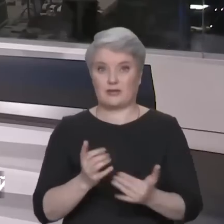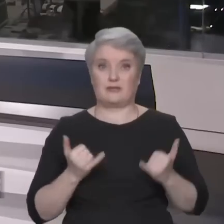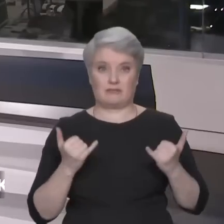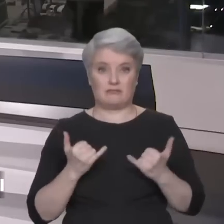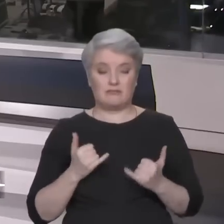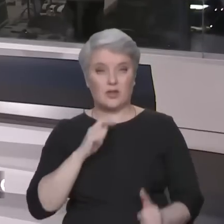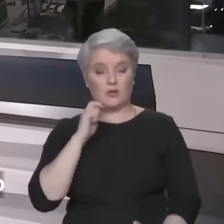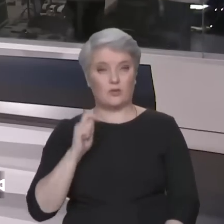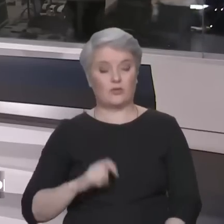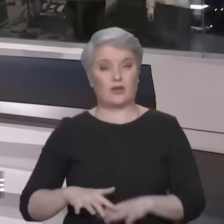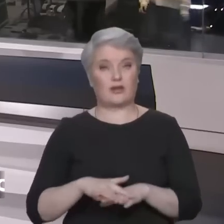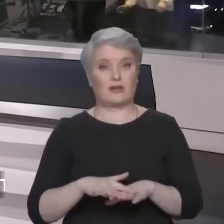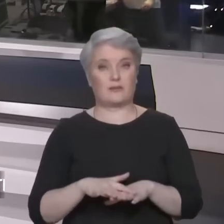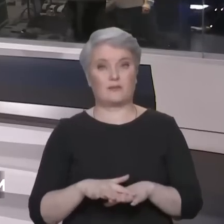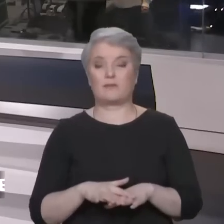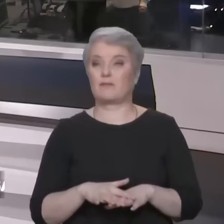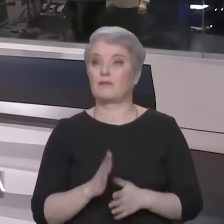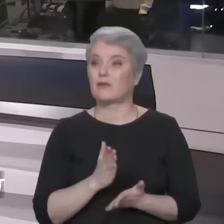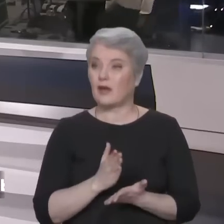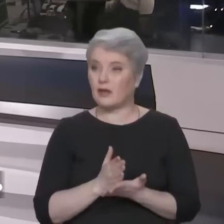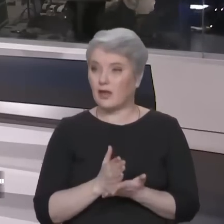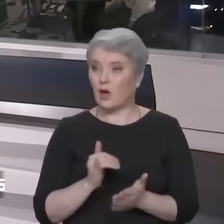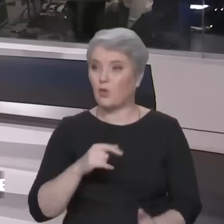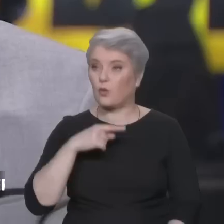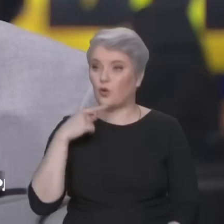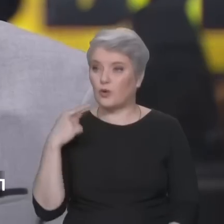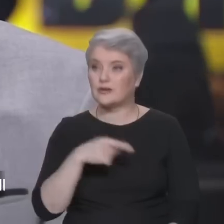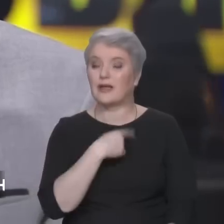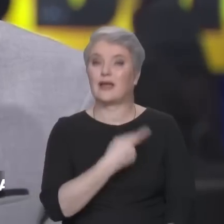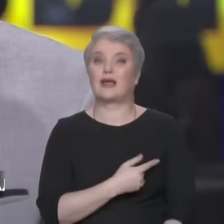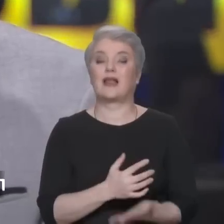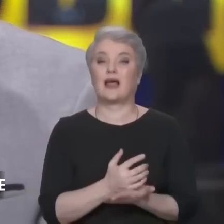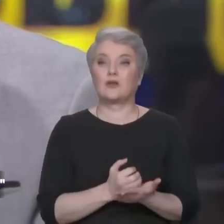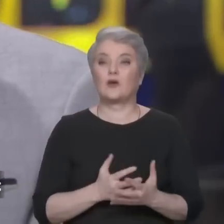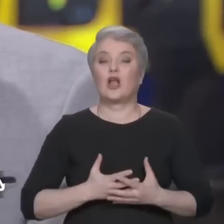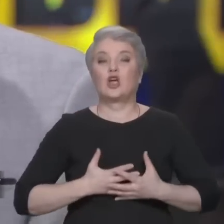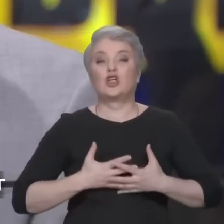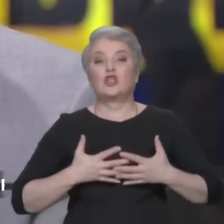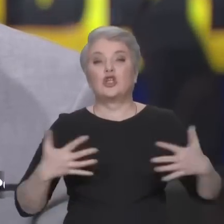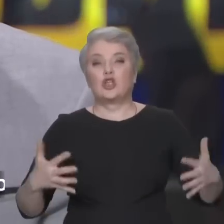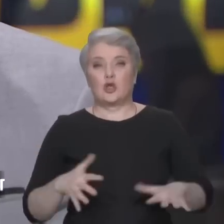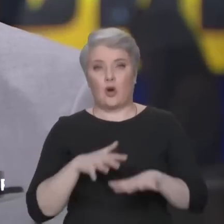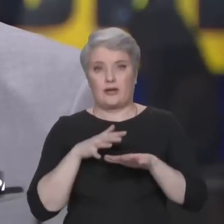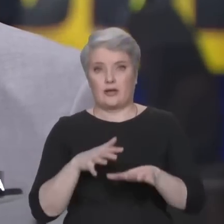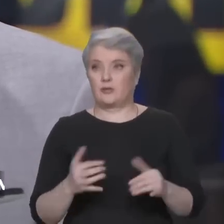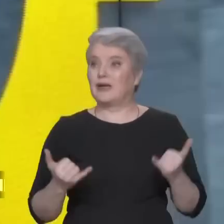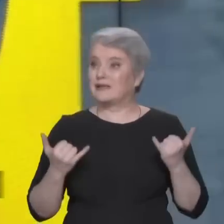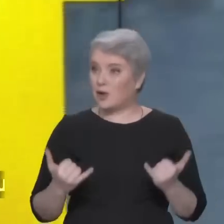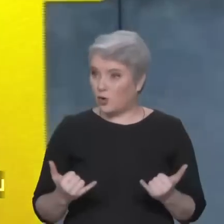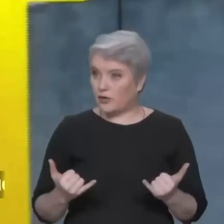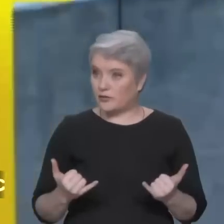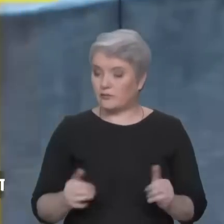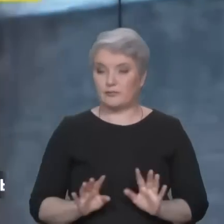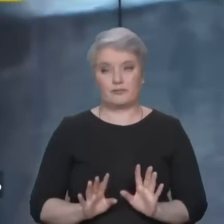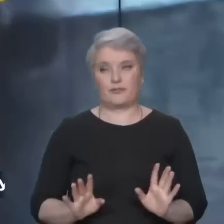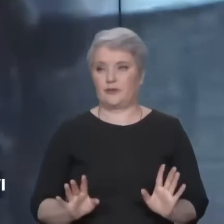гадаєте, от чи є все-таки у Росії той ресурс для ширшого наступу? На сьогодні ні.